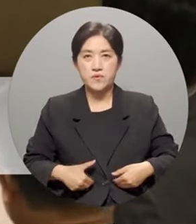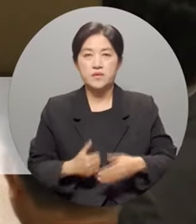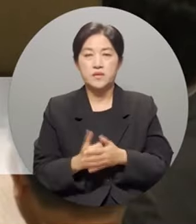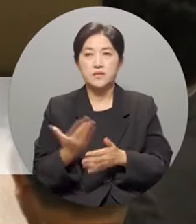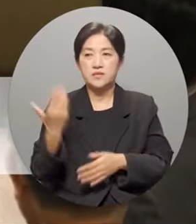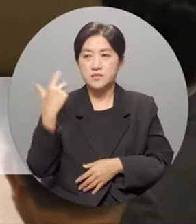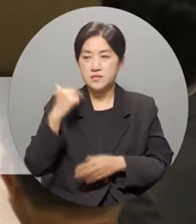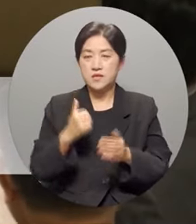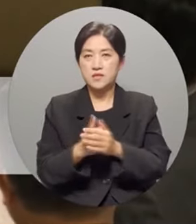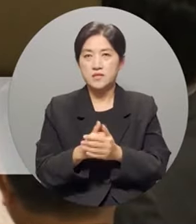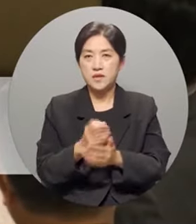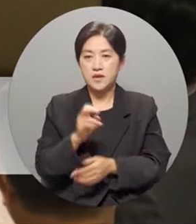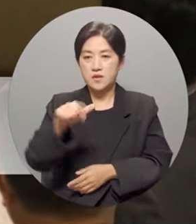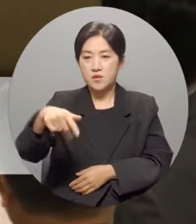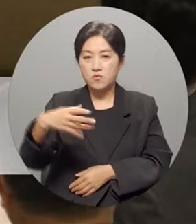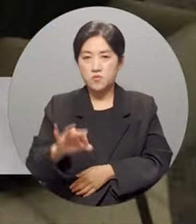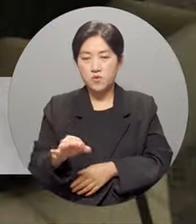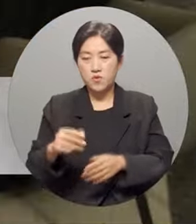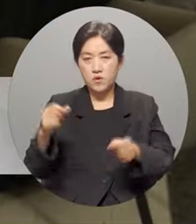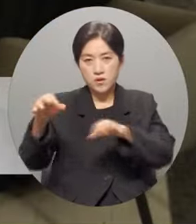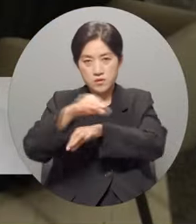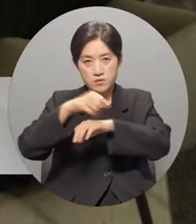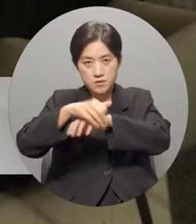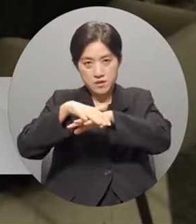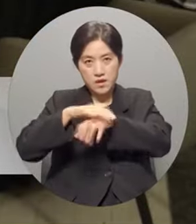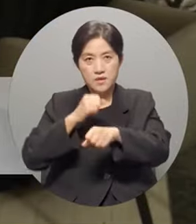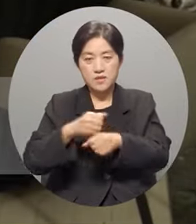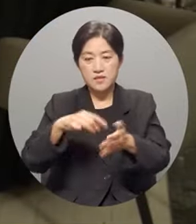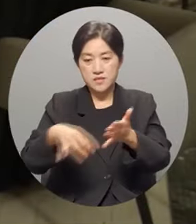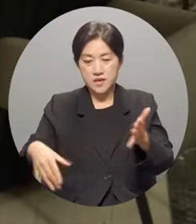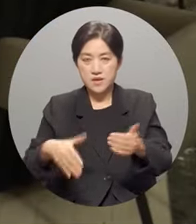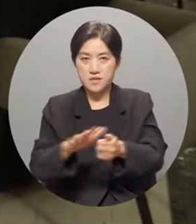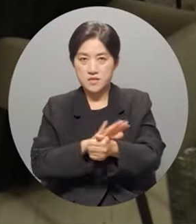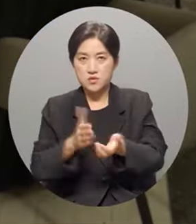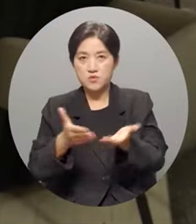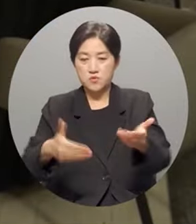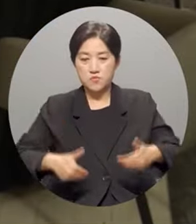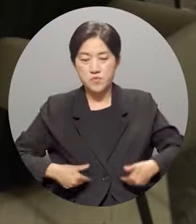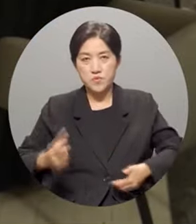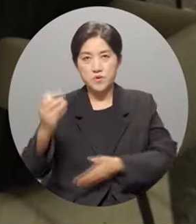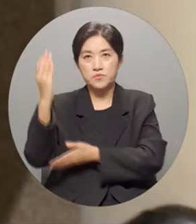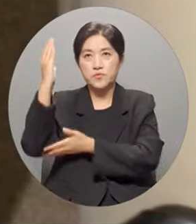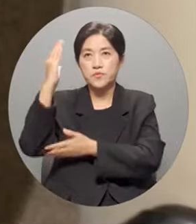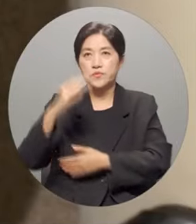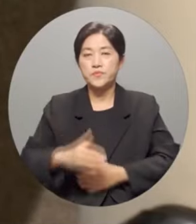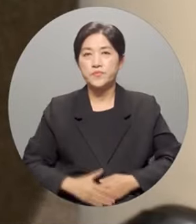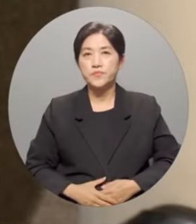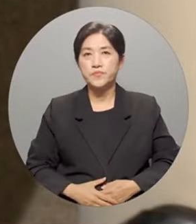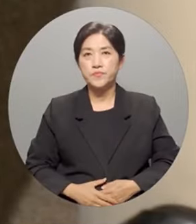지난주 역동 경제 로드맵에서 제시한 세제 지원 필요성을 강조했습니다 l